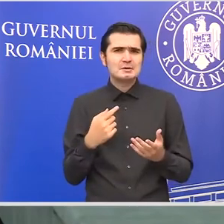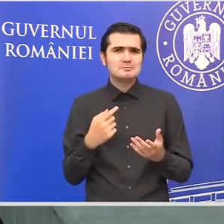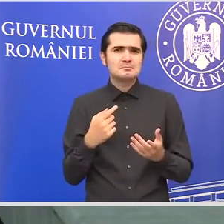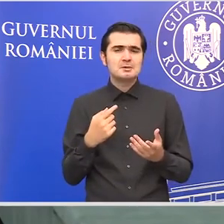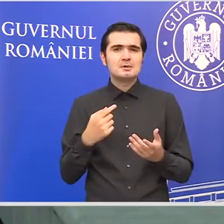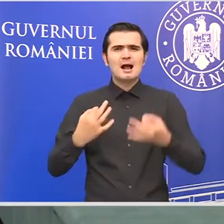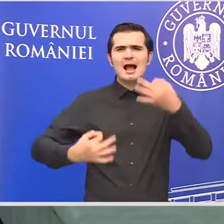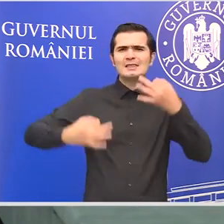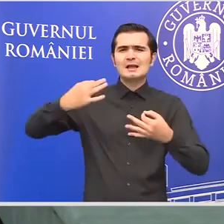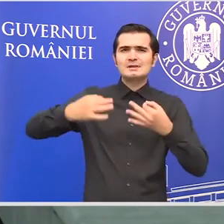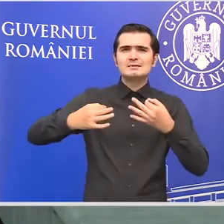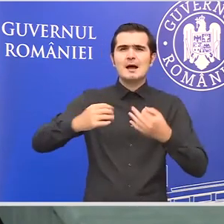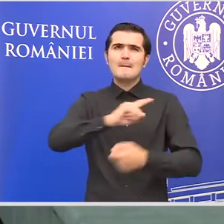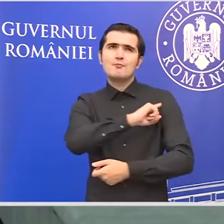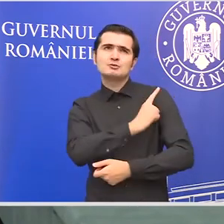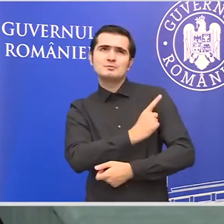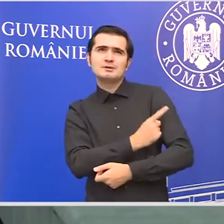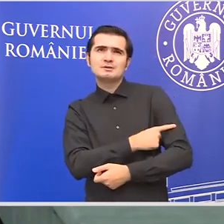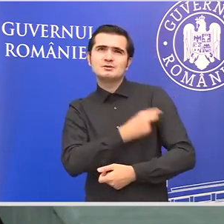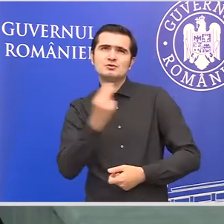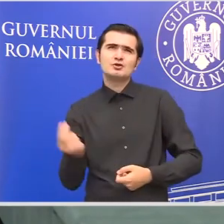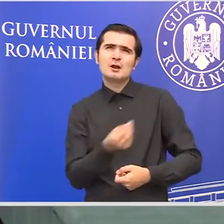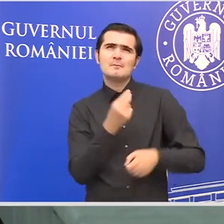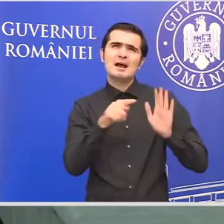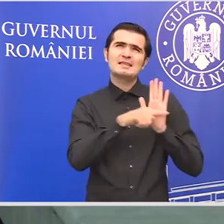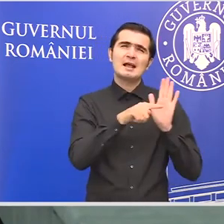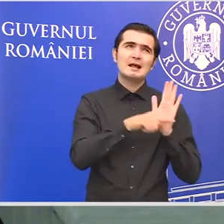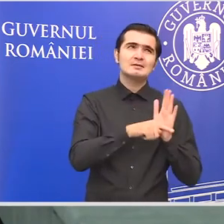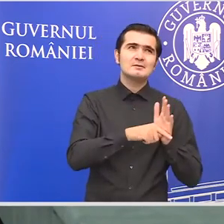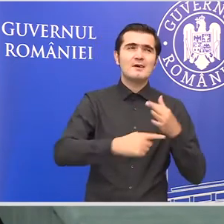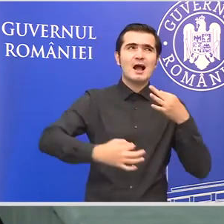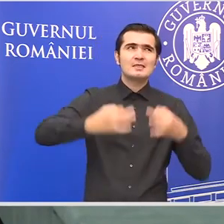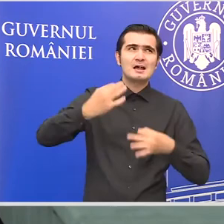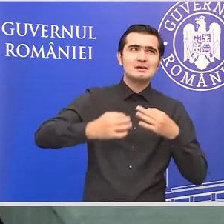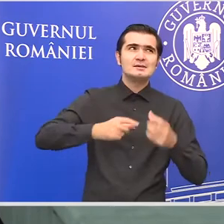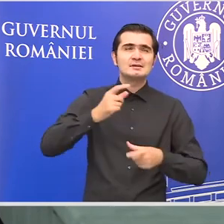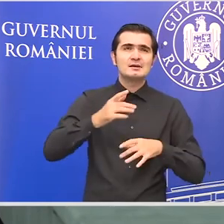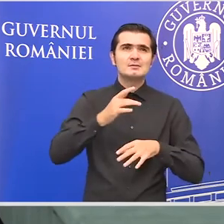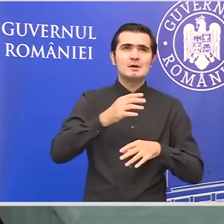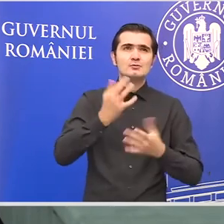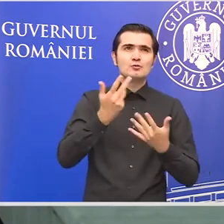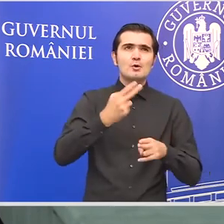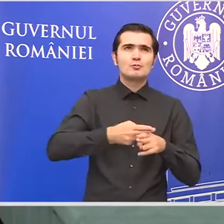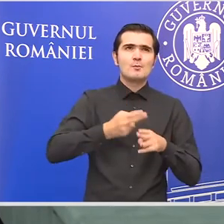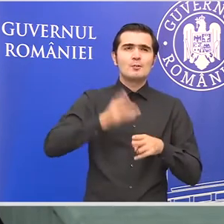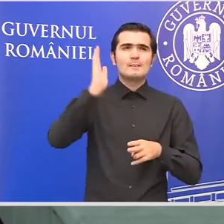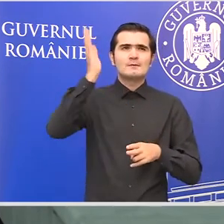față? Care ar fi cel mai pesimist scenariu cu privire la numărul îmbolnăvirilor? La ce vom ajunge?